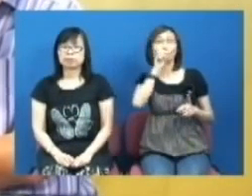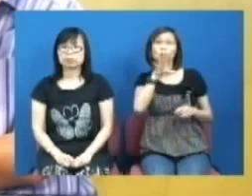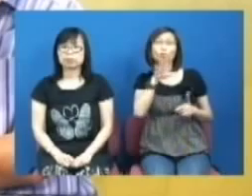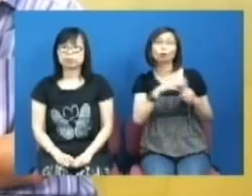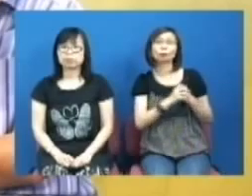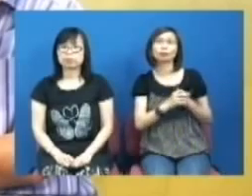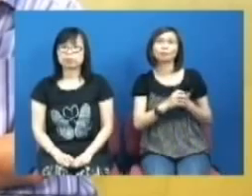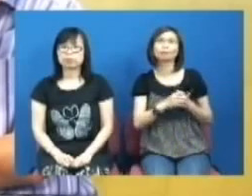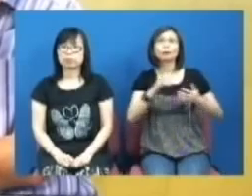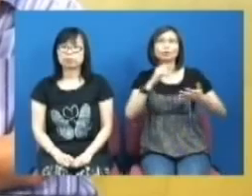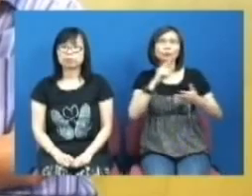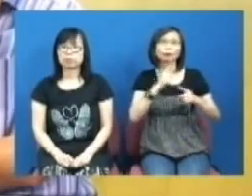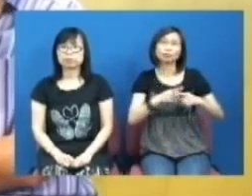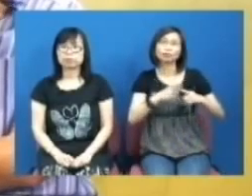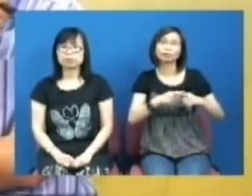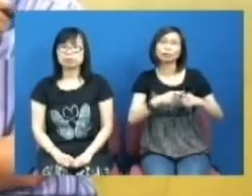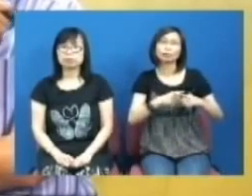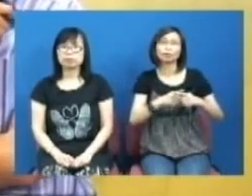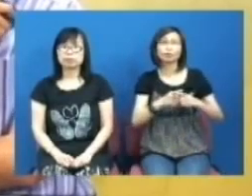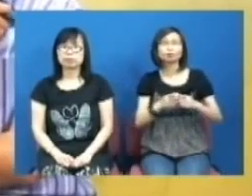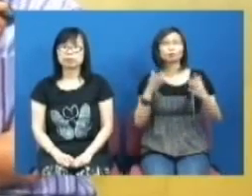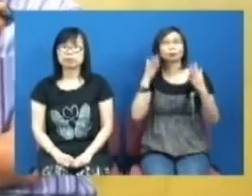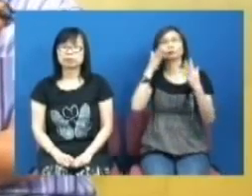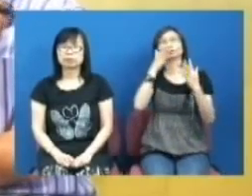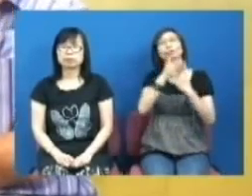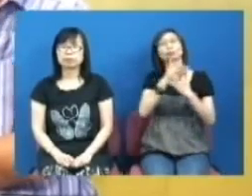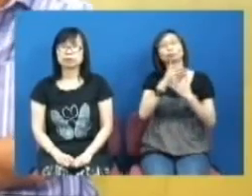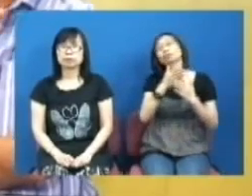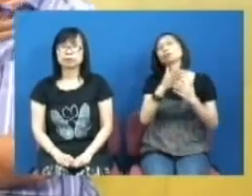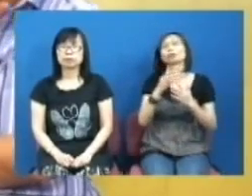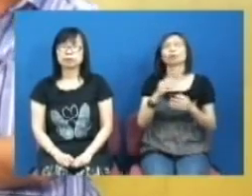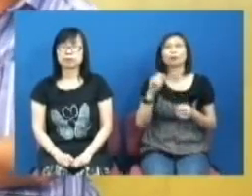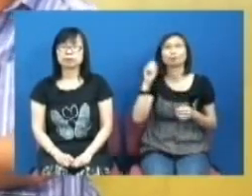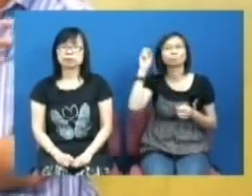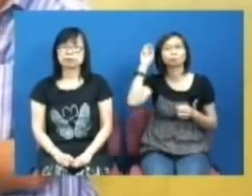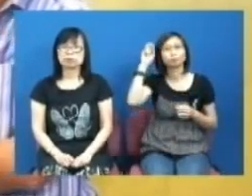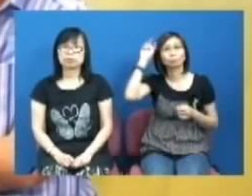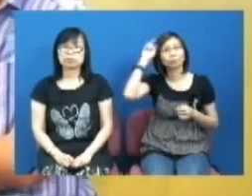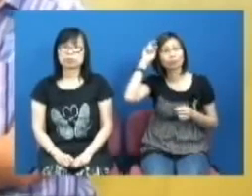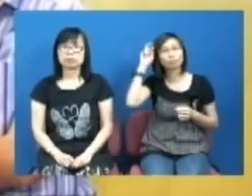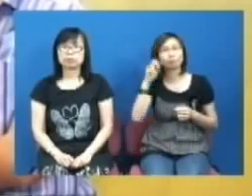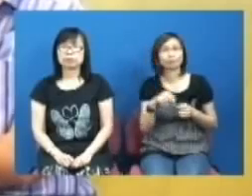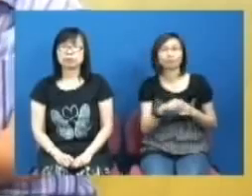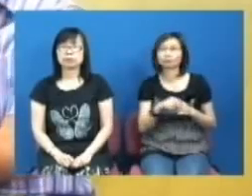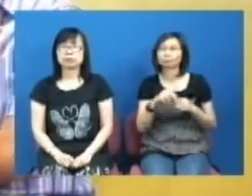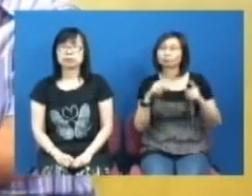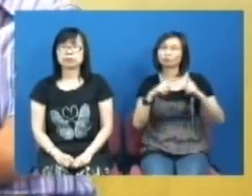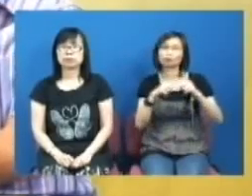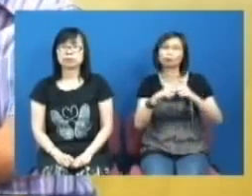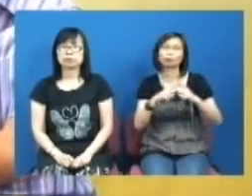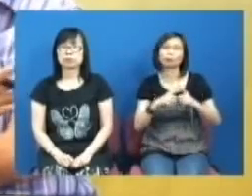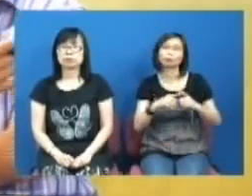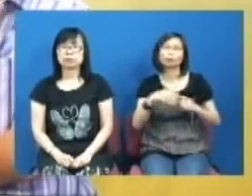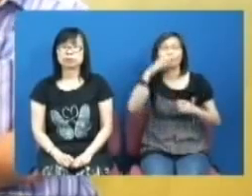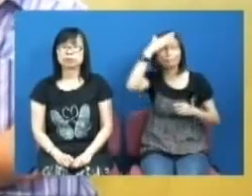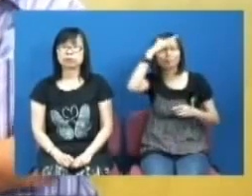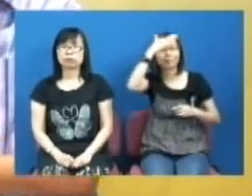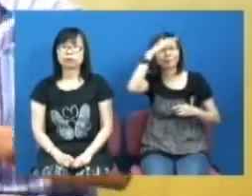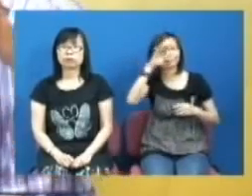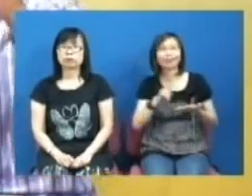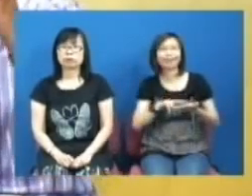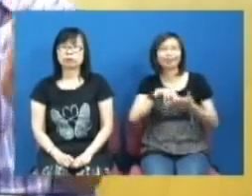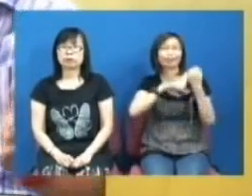然你話透過民調。去到認識或者去到理解某啲即係立法會議員的受歡迎程度，係咪代